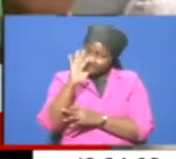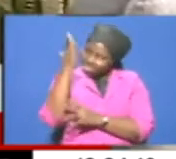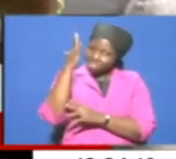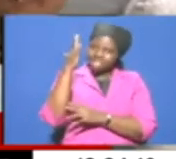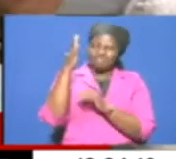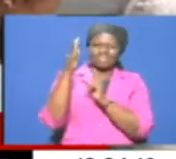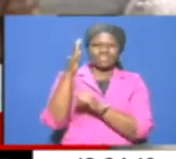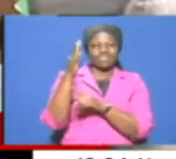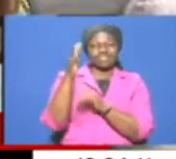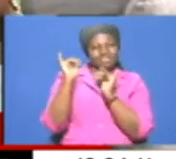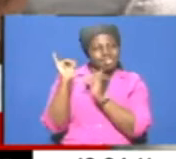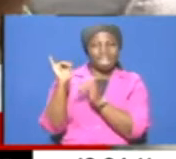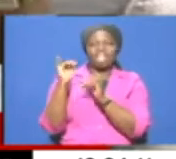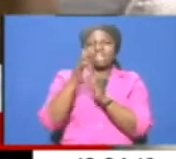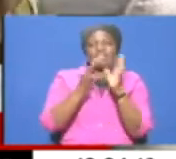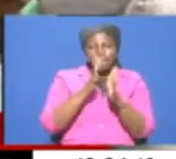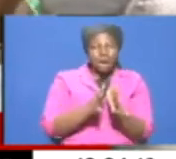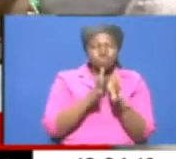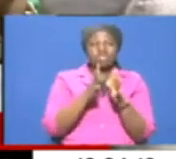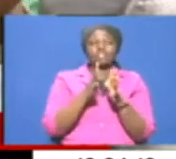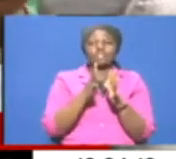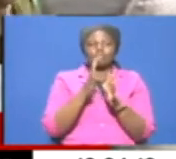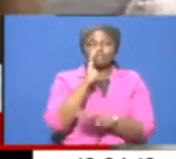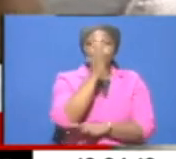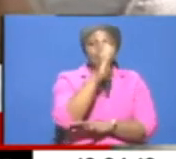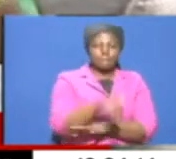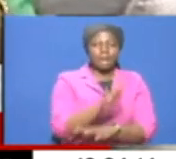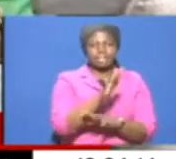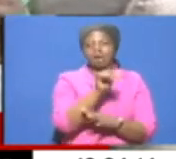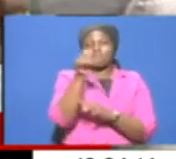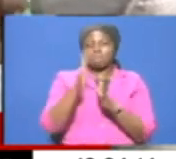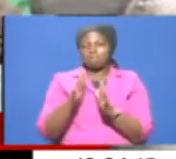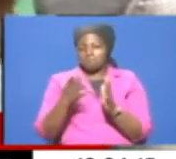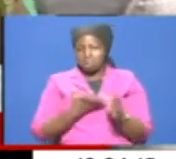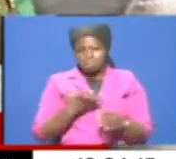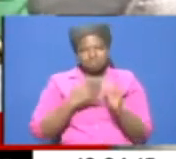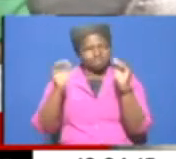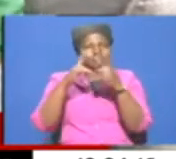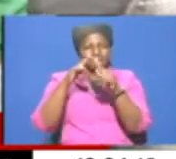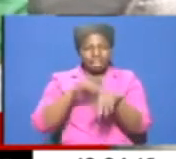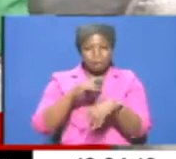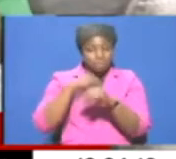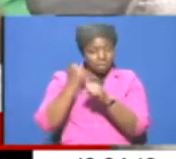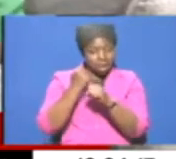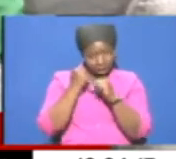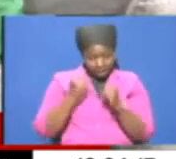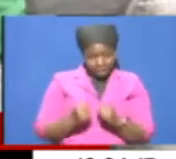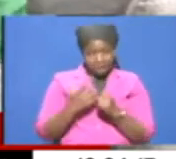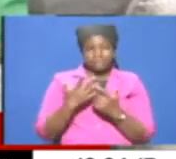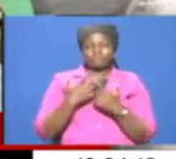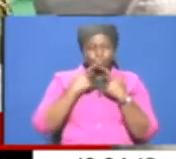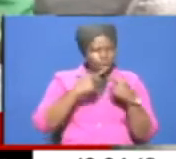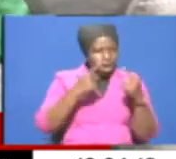Ukishapandwa na mti na mtu, hakuna mtu mwingine ataun. Lakini tukishajikakamua, tupige ndembe